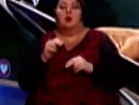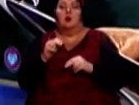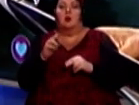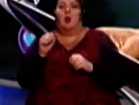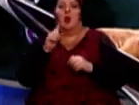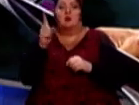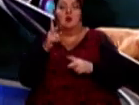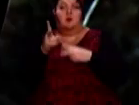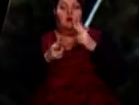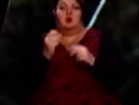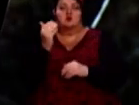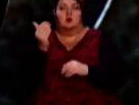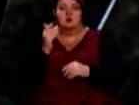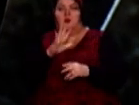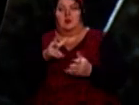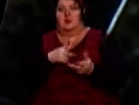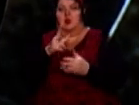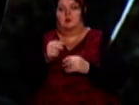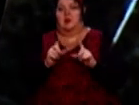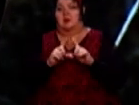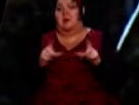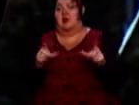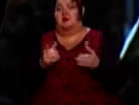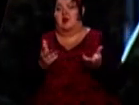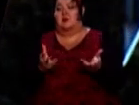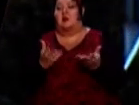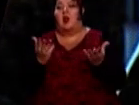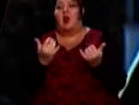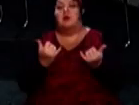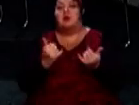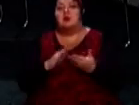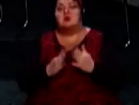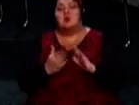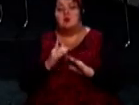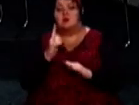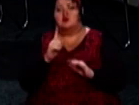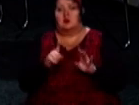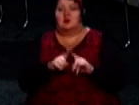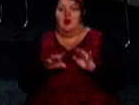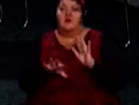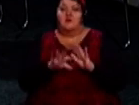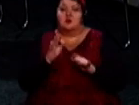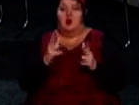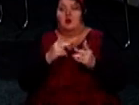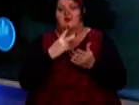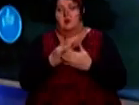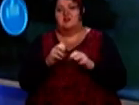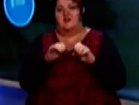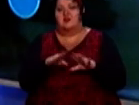там нарікають, що з ними не розрахувався департамент. Яка нині ситуація, чому так вийшло, яким ви бачите вирішення